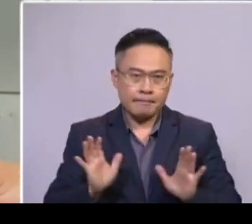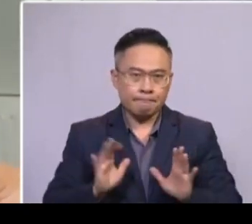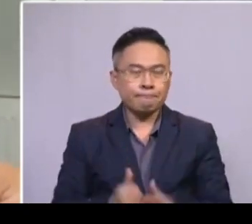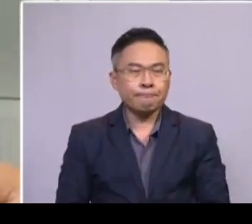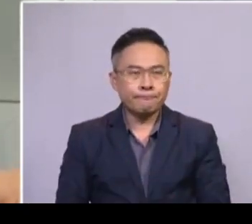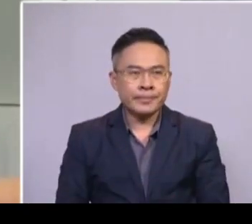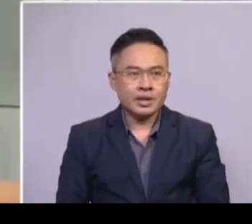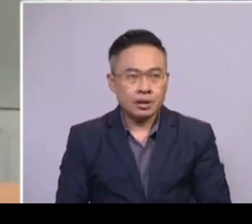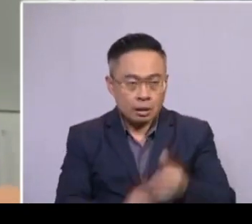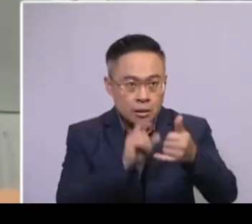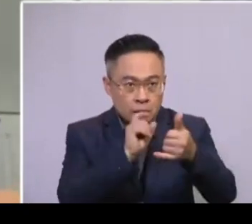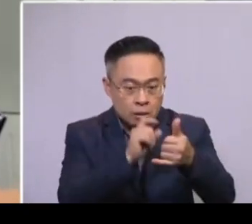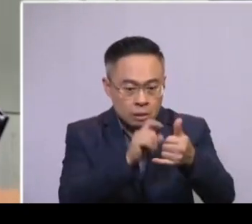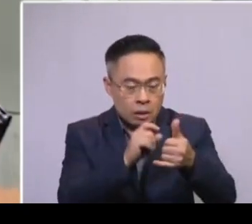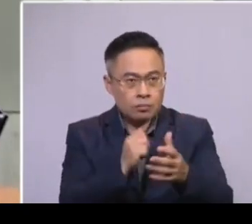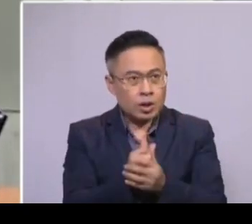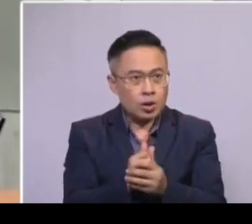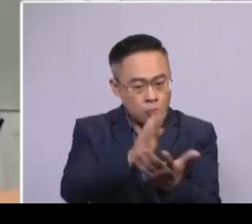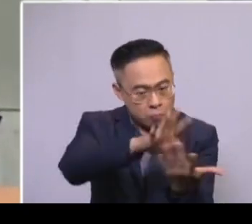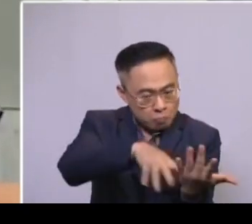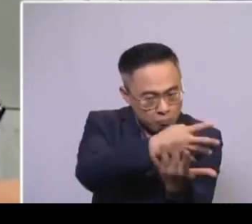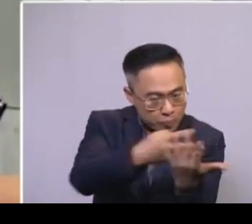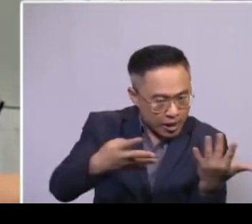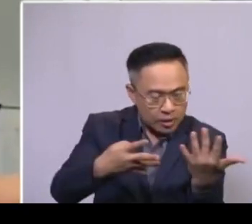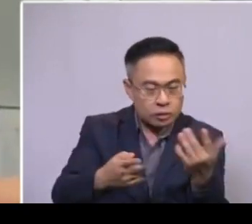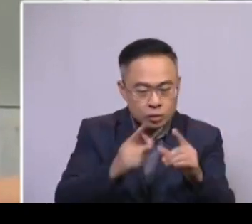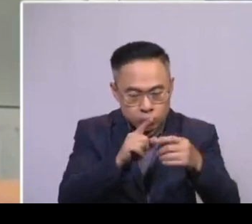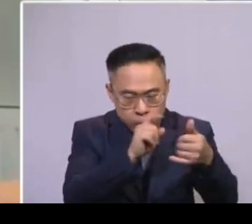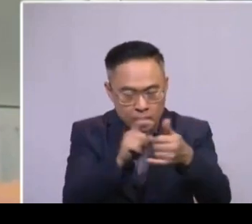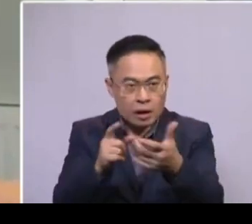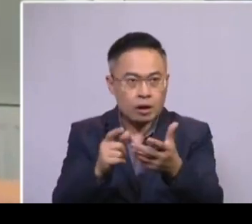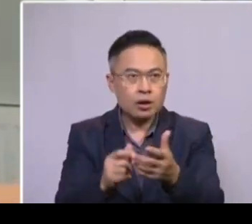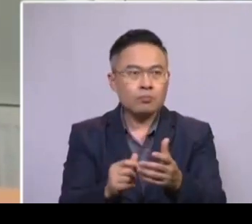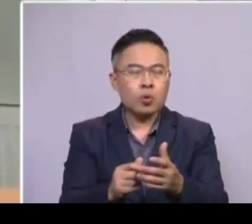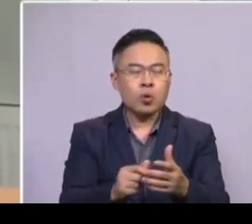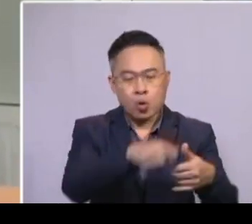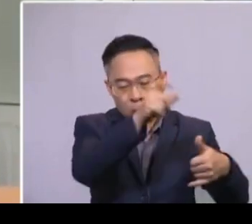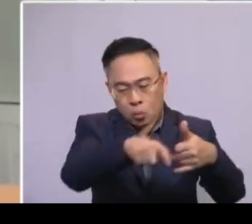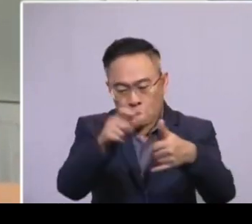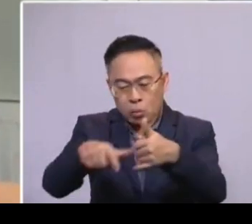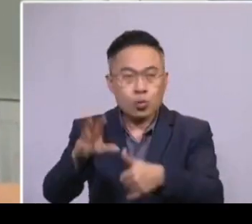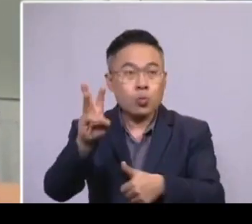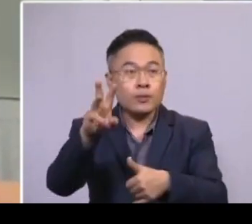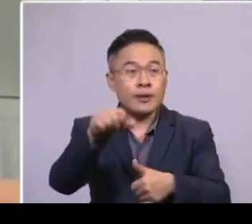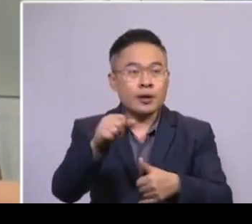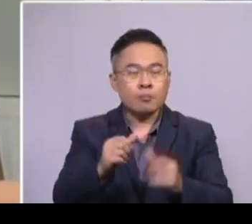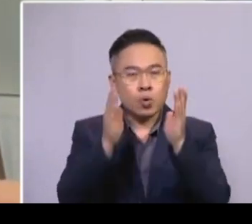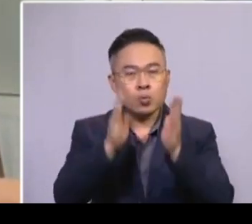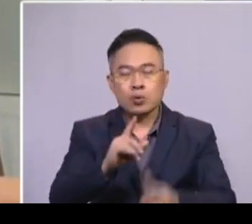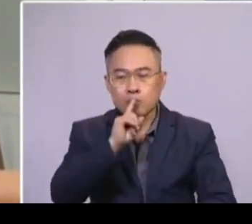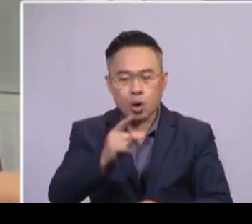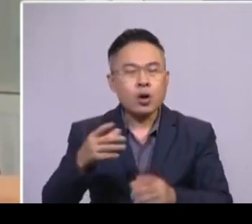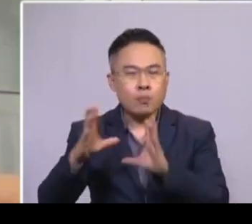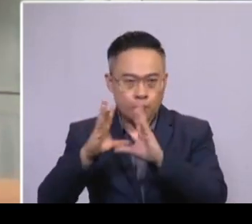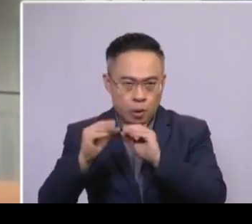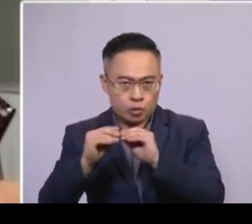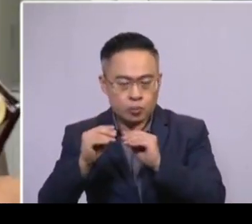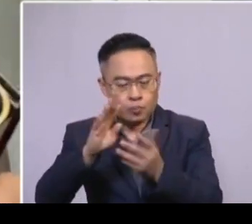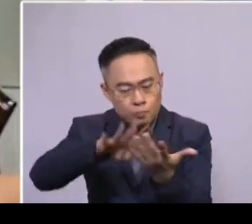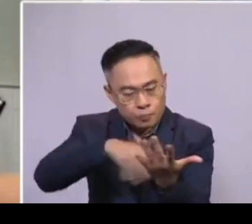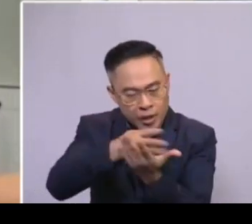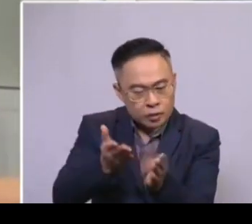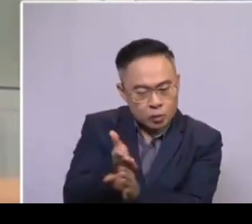จัดหาอะไรอย่างนี้ครับท่านก็จากการซักถามผู้ต้องหาบางรายนะครับก็ให้การมีว่ามีการประชุมวางแผนครับ